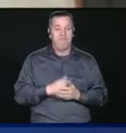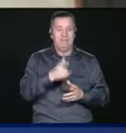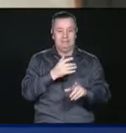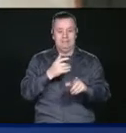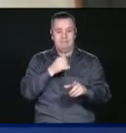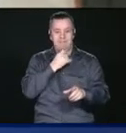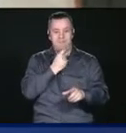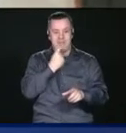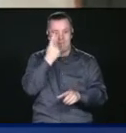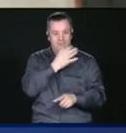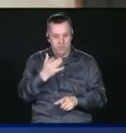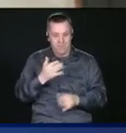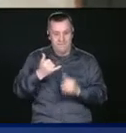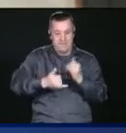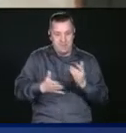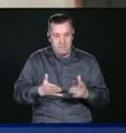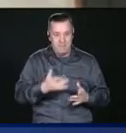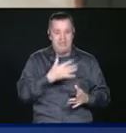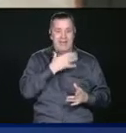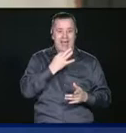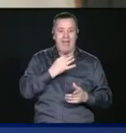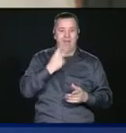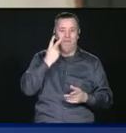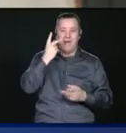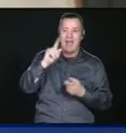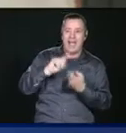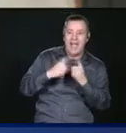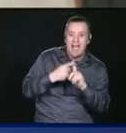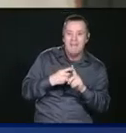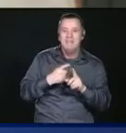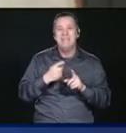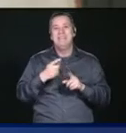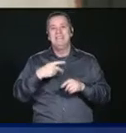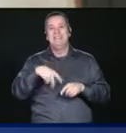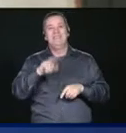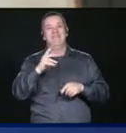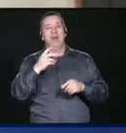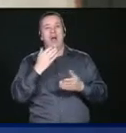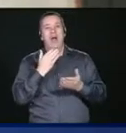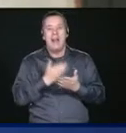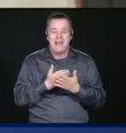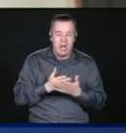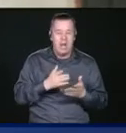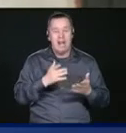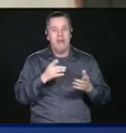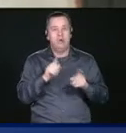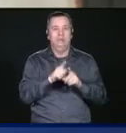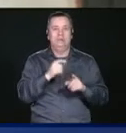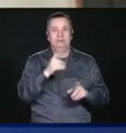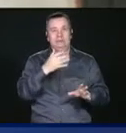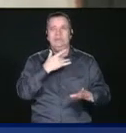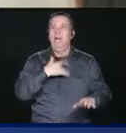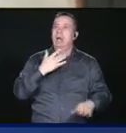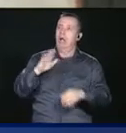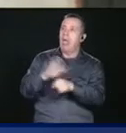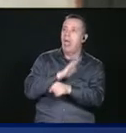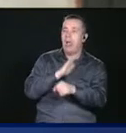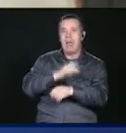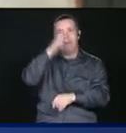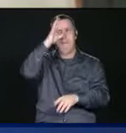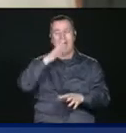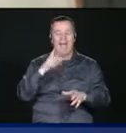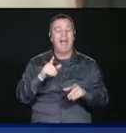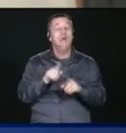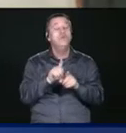de retourner à l'école et, oui, d'avoir un break de vos parents. Pour les ados qui sont de la communauté